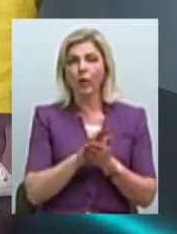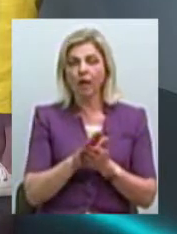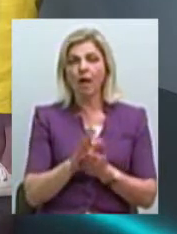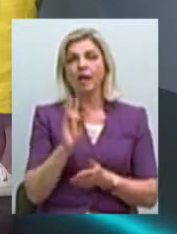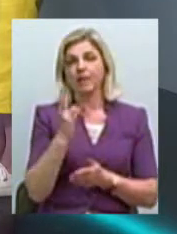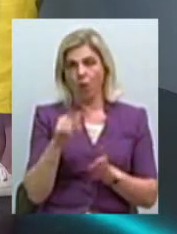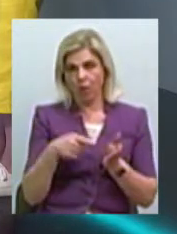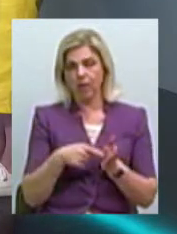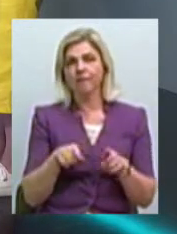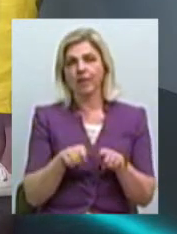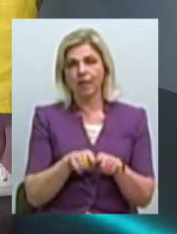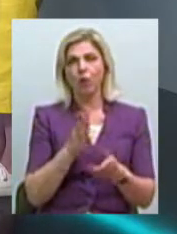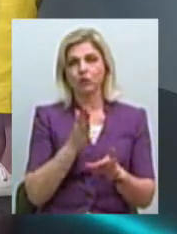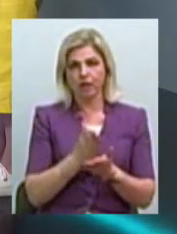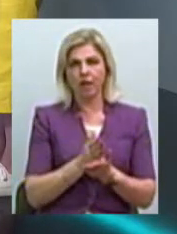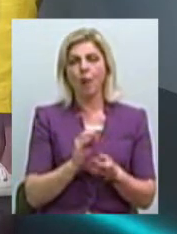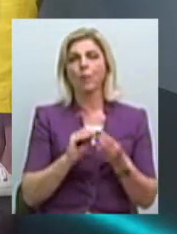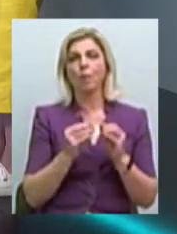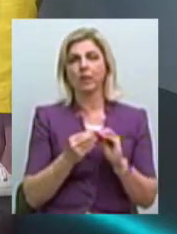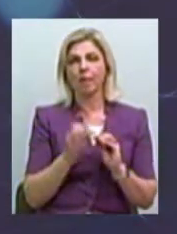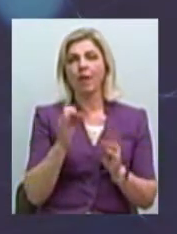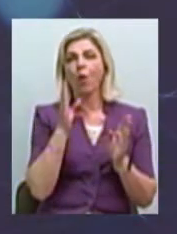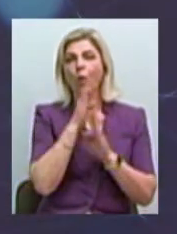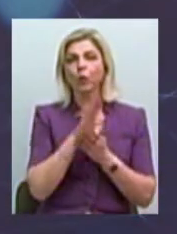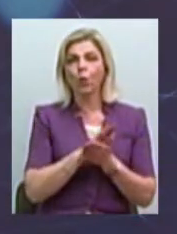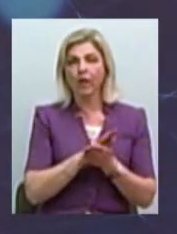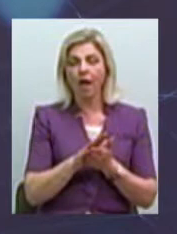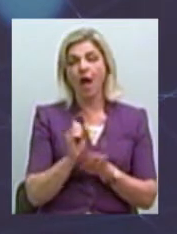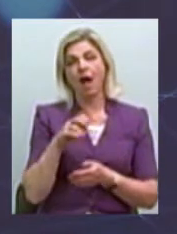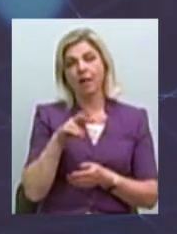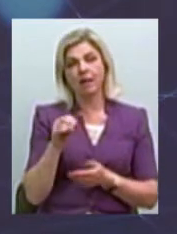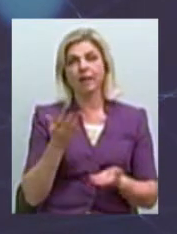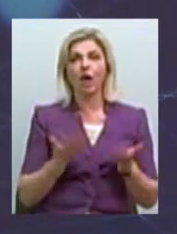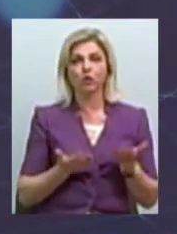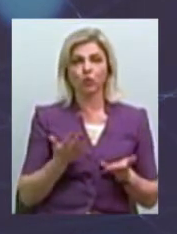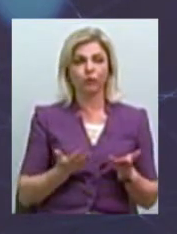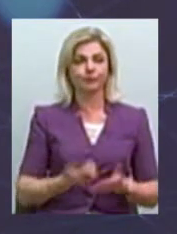Миколаєві також є певні проблеми з екологією, але